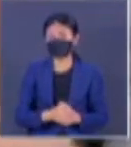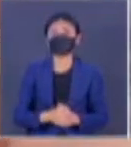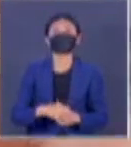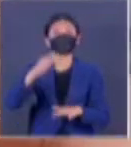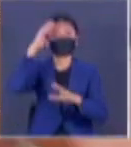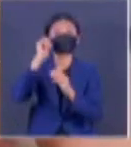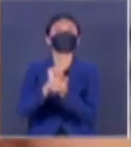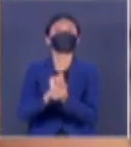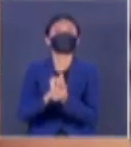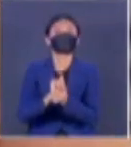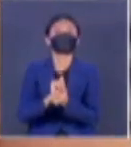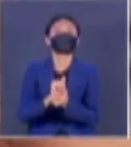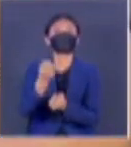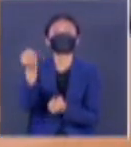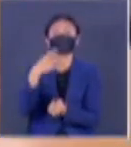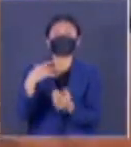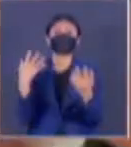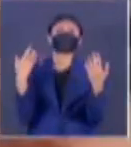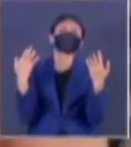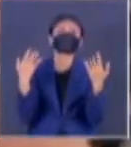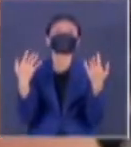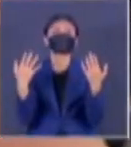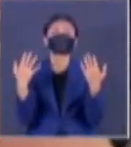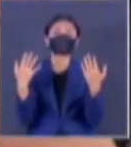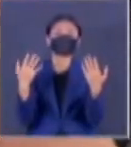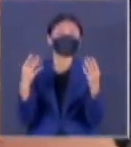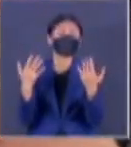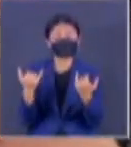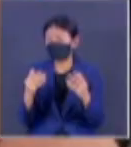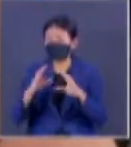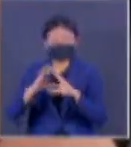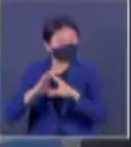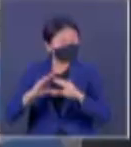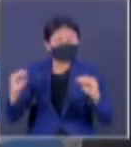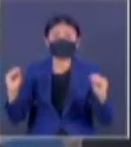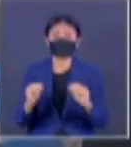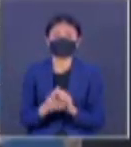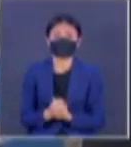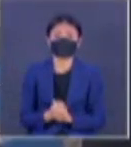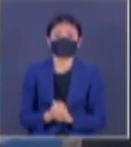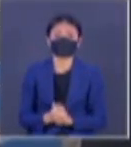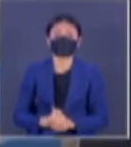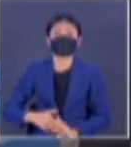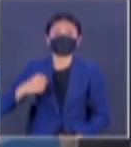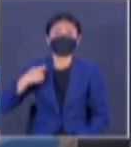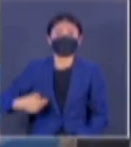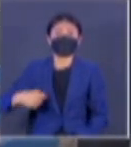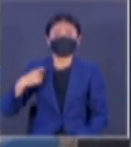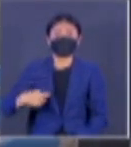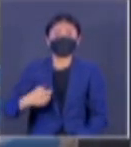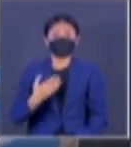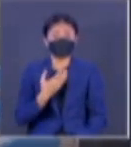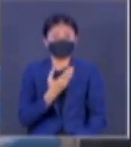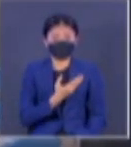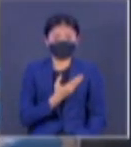อถามร้อยเวรก่อนเดี๋ยวเขาก็ไปหายไปเลย ขณะที่ทนายรณรงค์แก้วเพชรประธานเครือข่